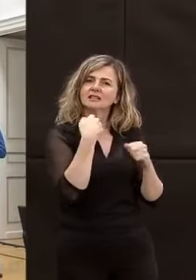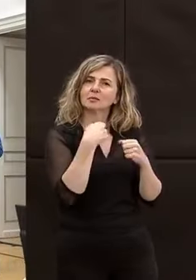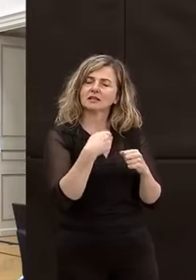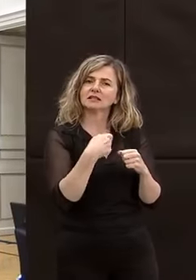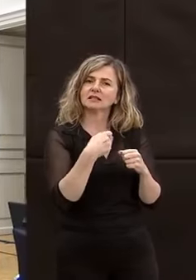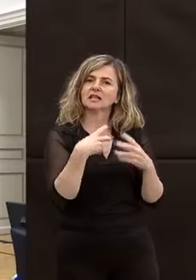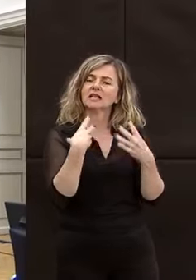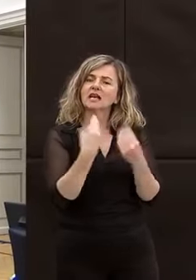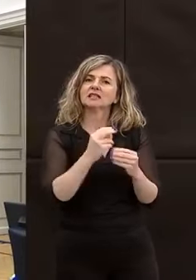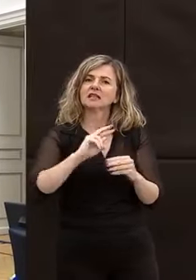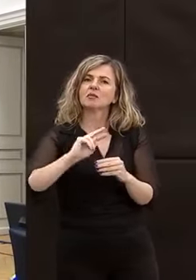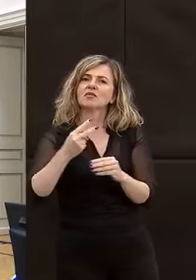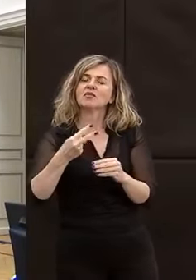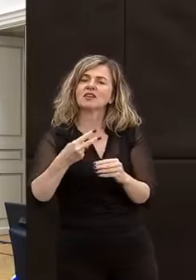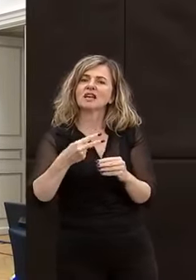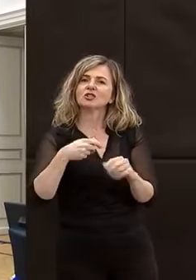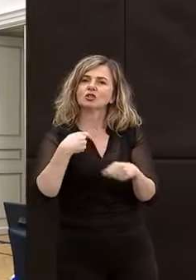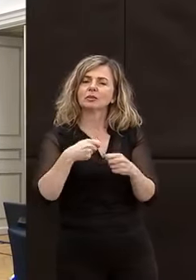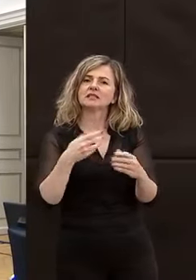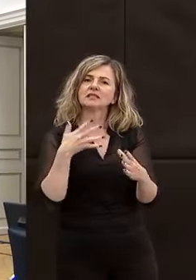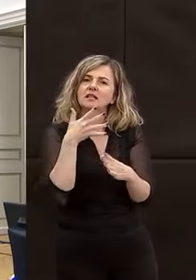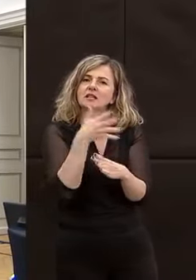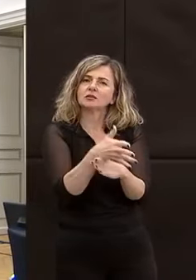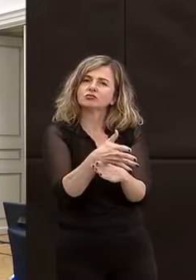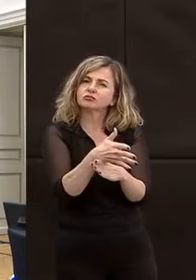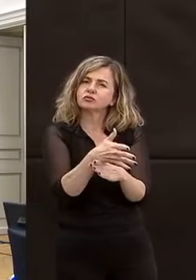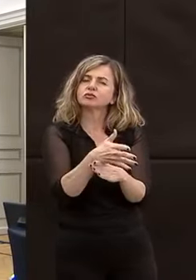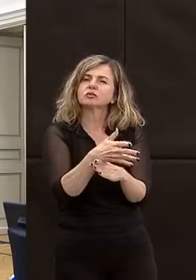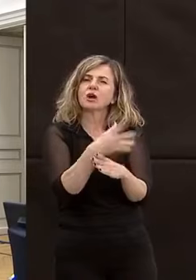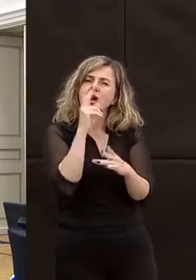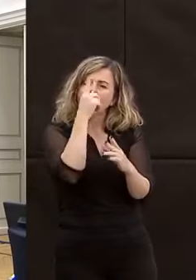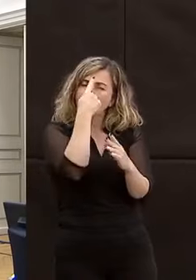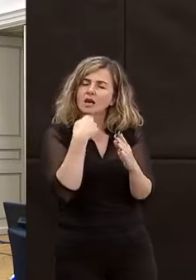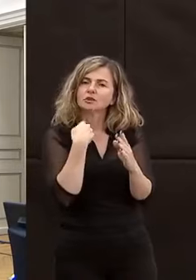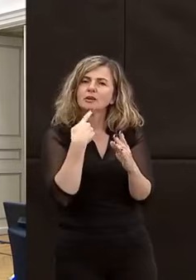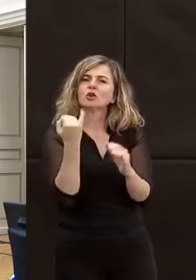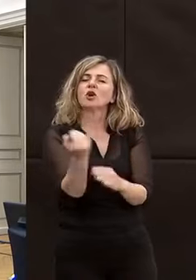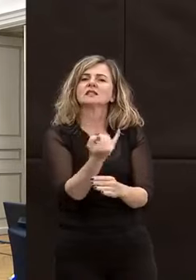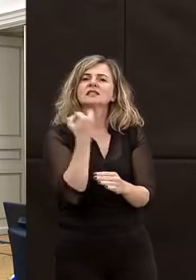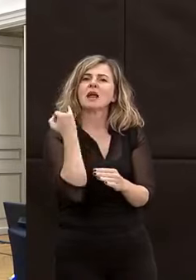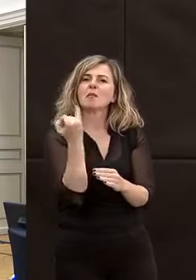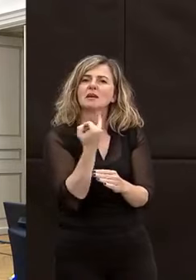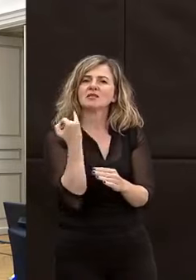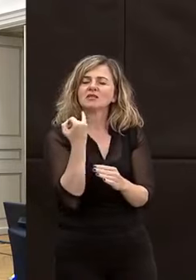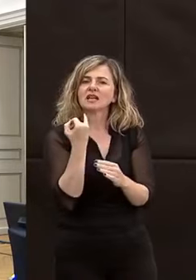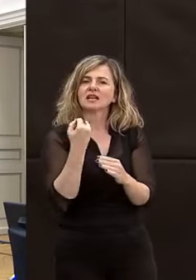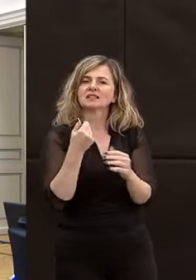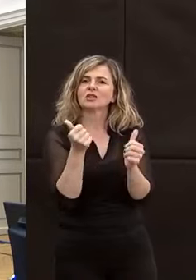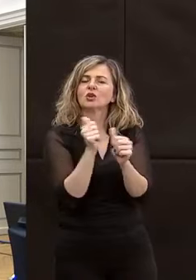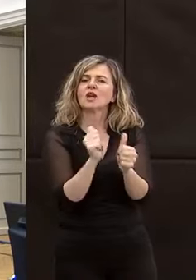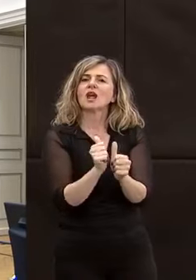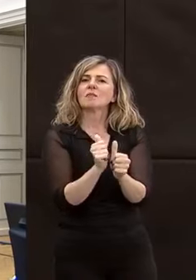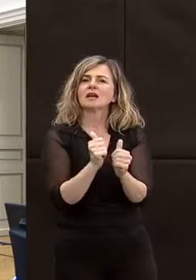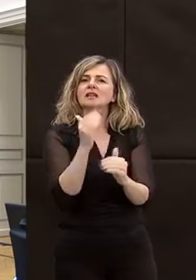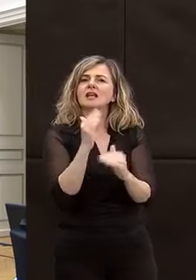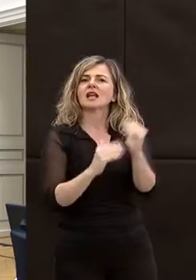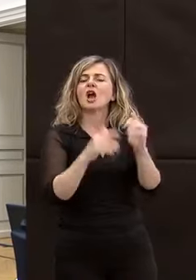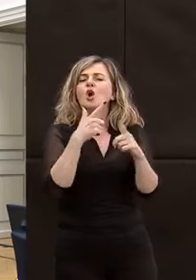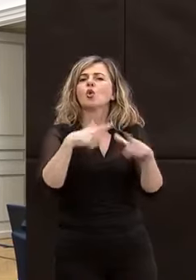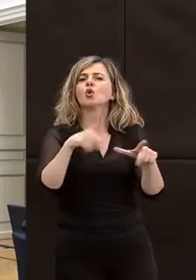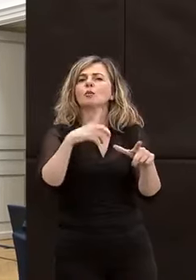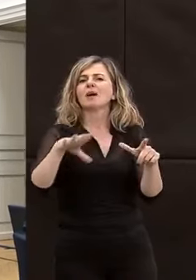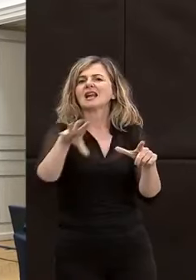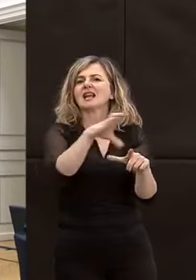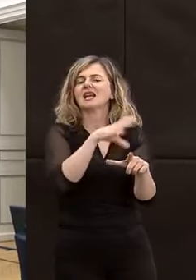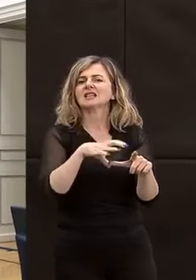con il vicepresidente entriamo più sull'aspetto legato alle semplificazioni in materia urbanistica quali sono le novità